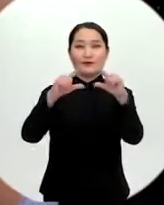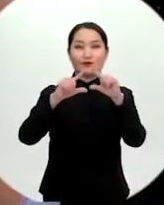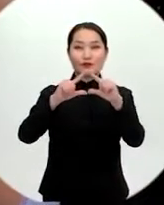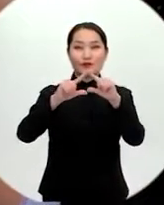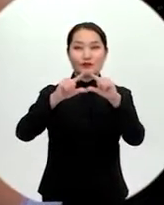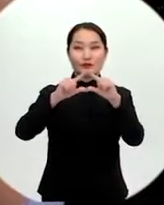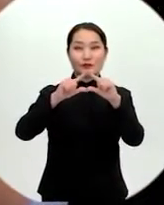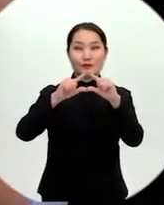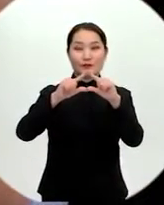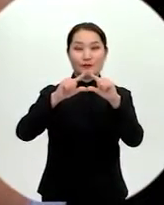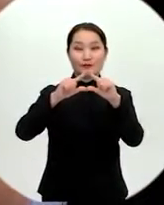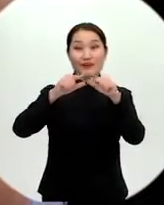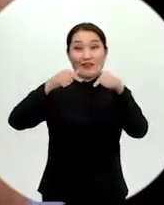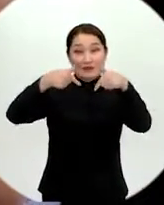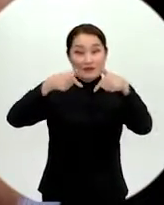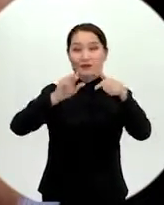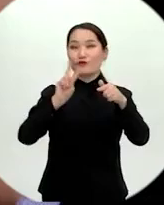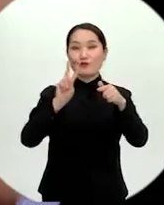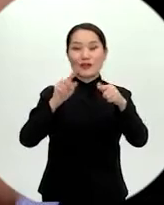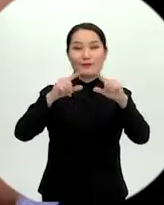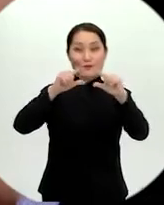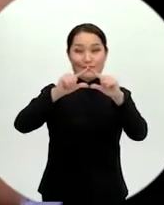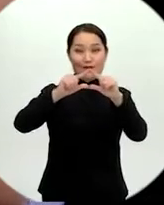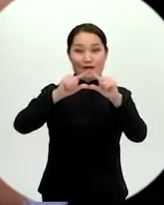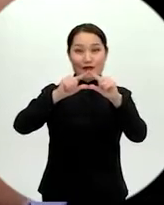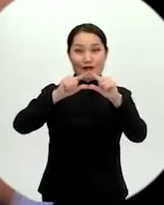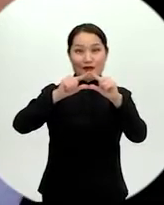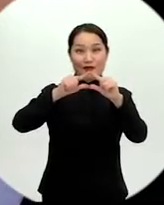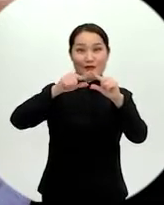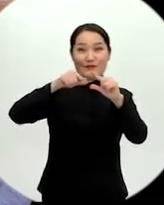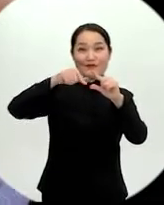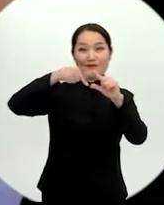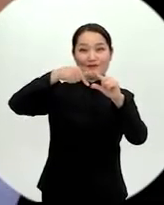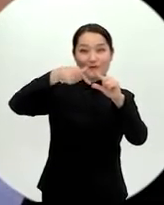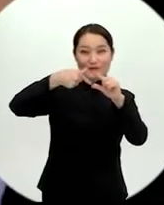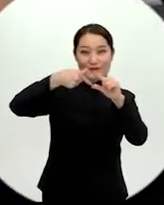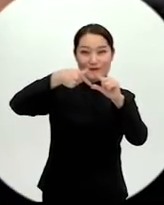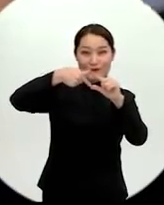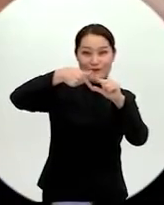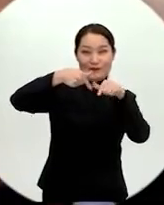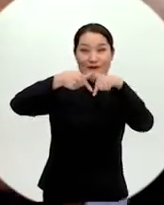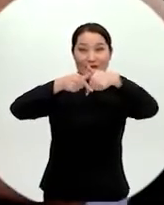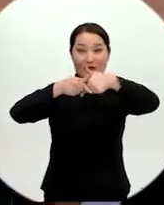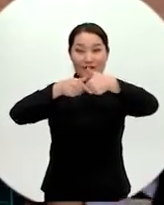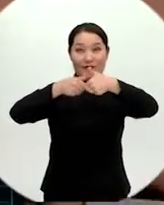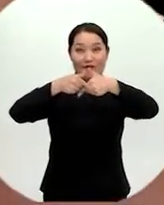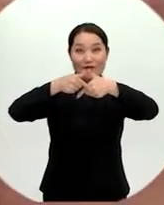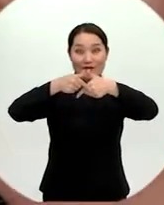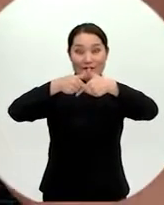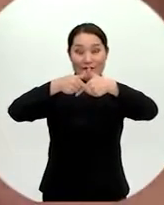өмнө ингэж нугалж ирсэн бол одоо ийшин зөрүүлээд нугалчихно. Аадтай ингэ нугалчихно гэсэн үг. За ингэ нугалчлаа.